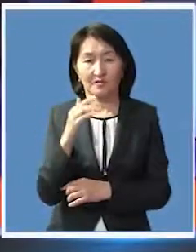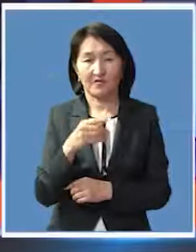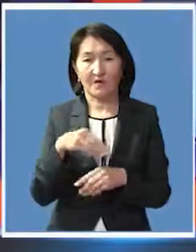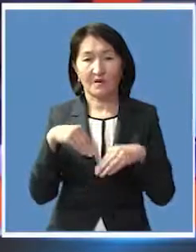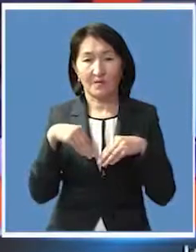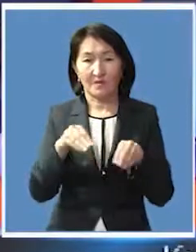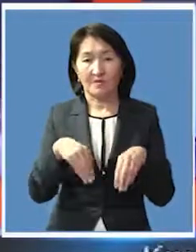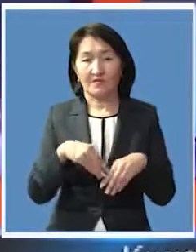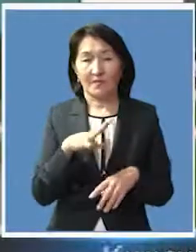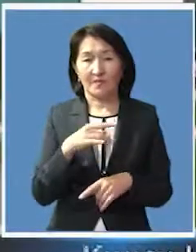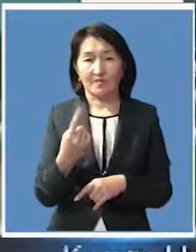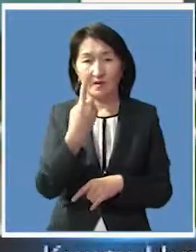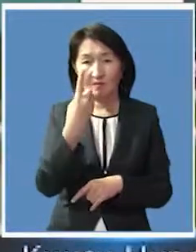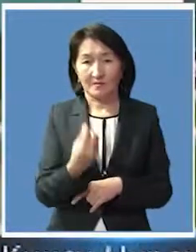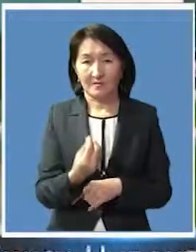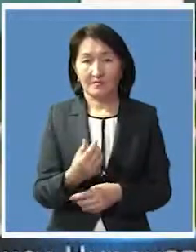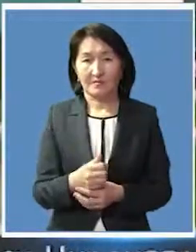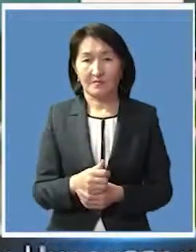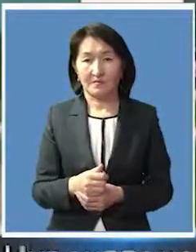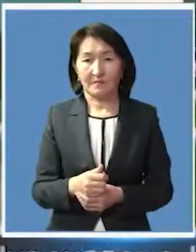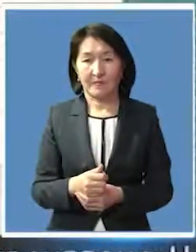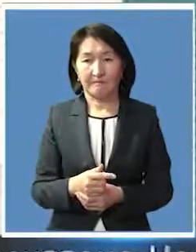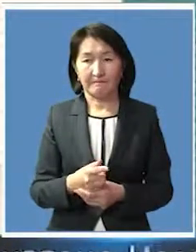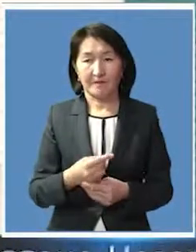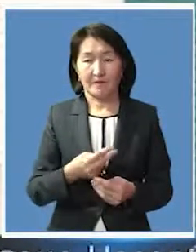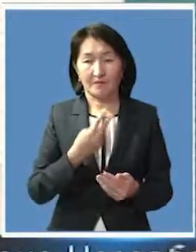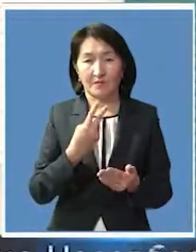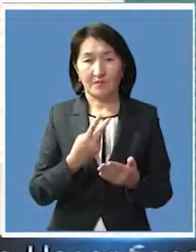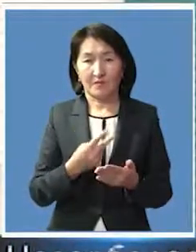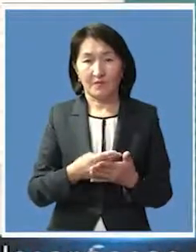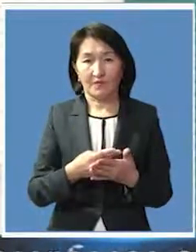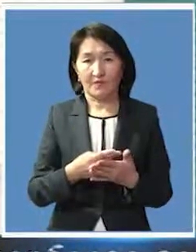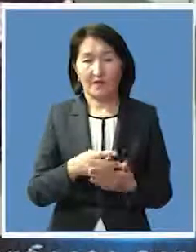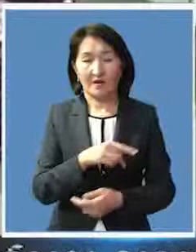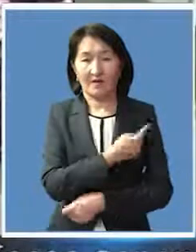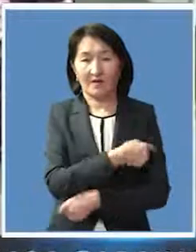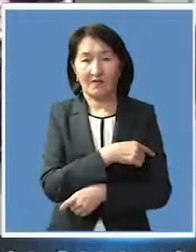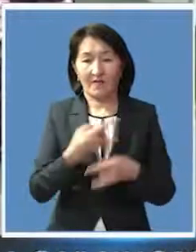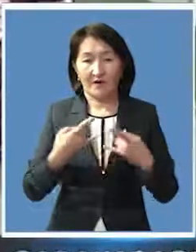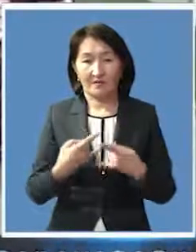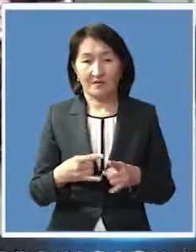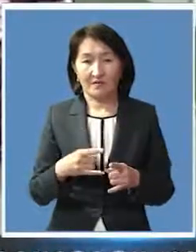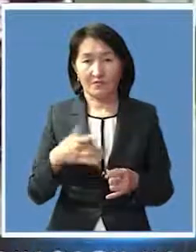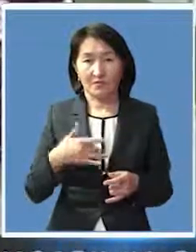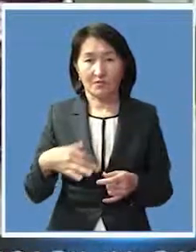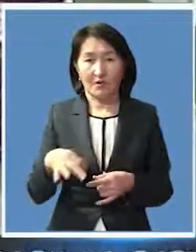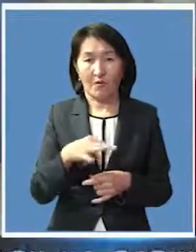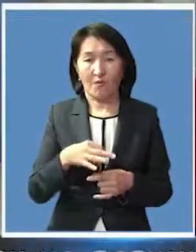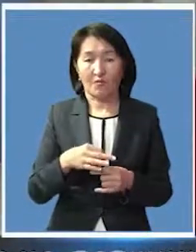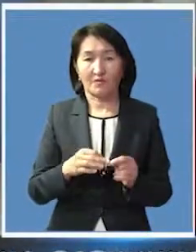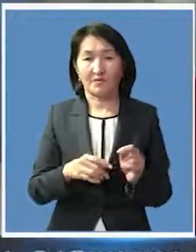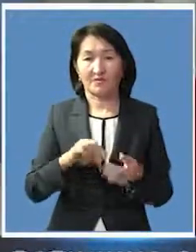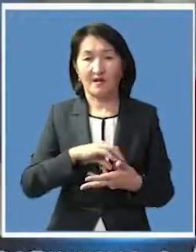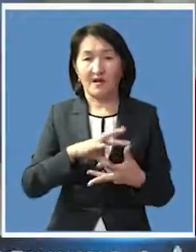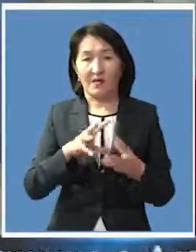подробностями. По данным областного акимата, в роддомах Жамбылской области в начале года на свет появились 18